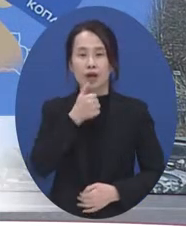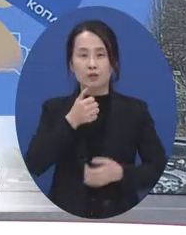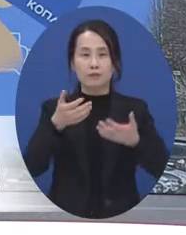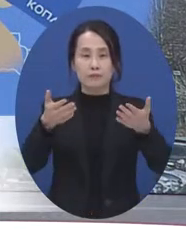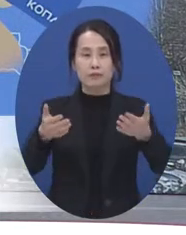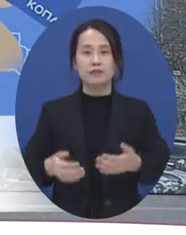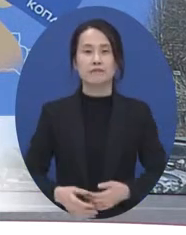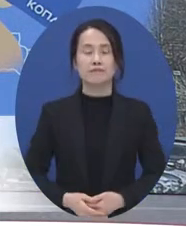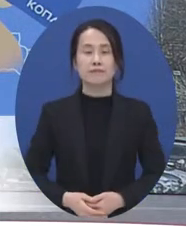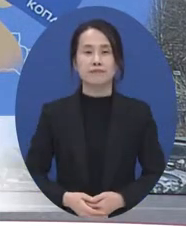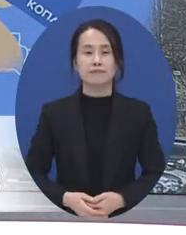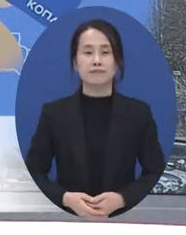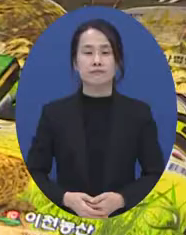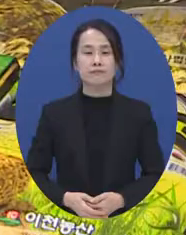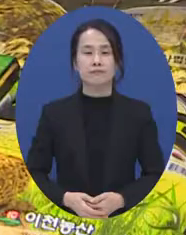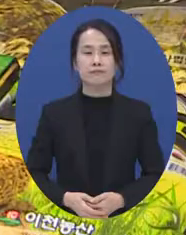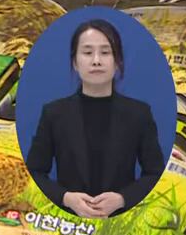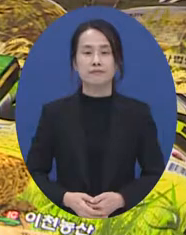한선지 기자입니다.